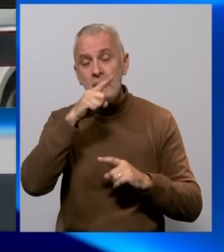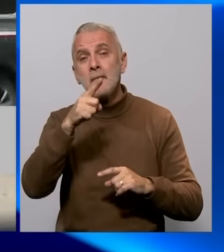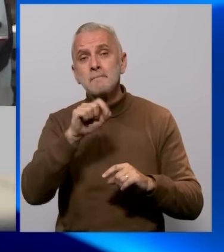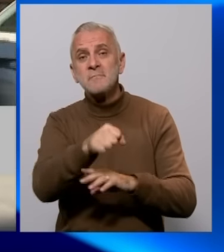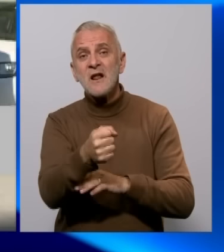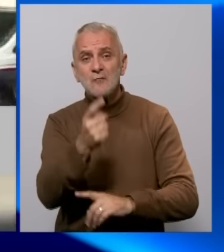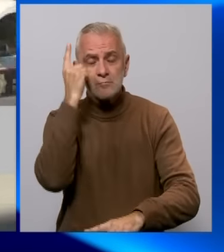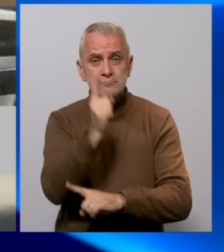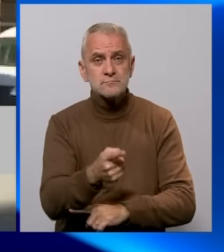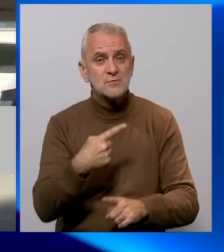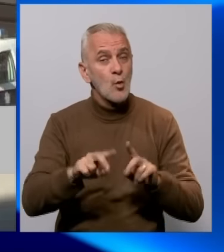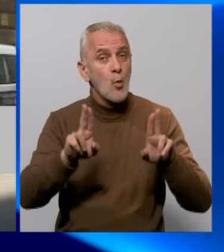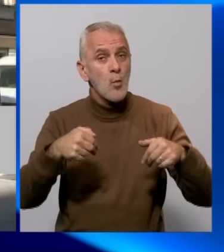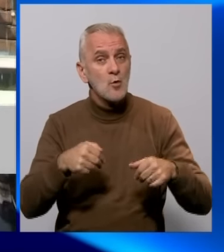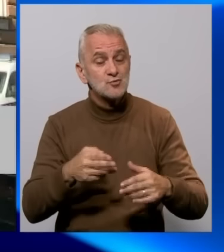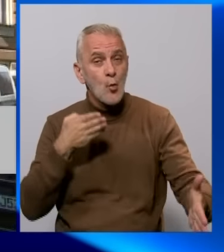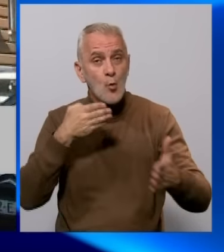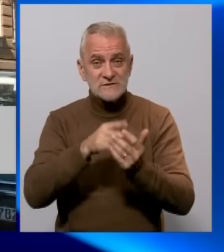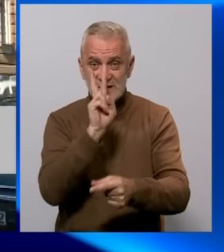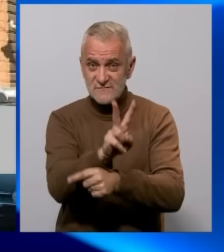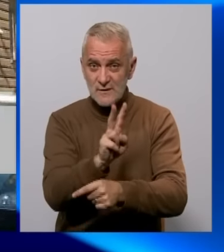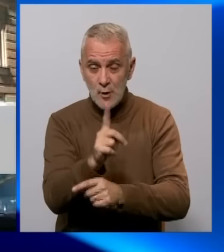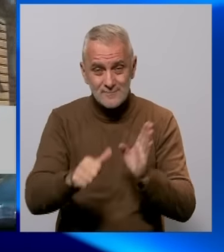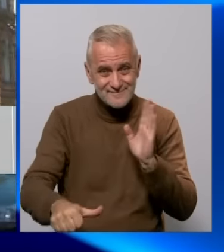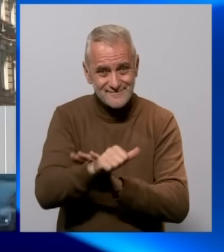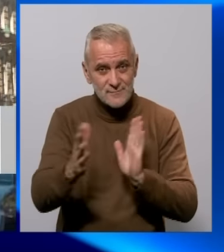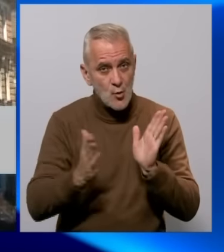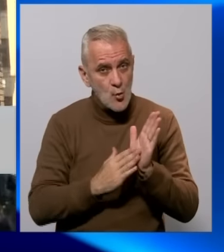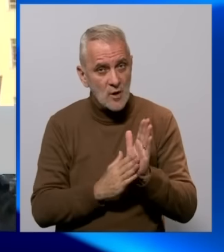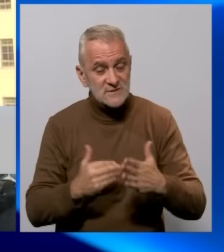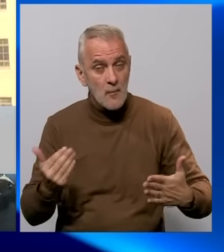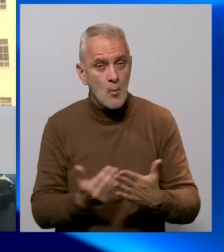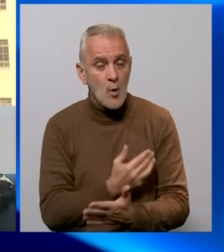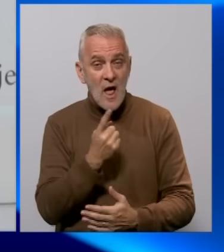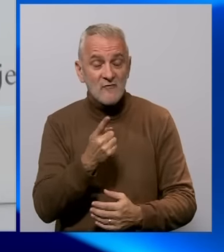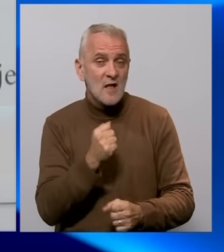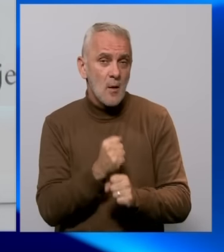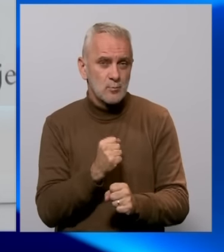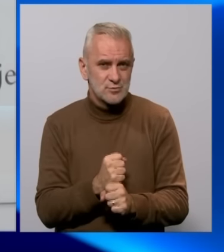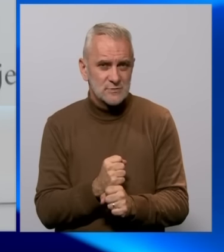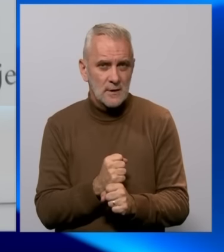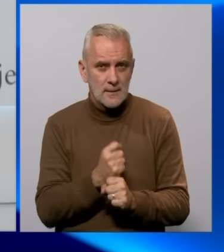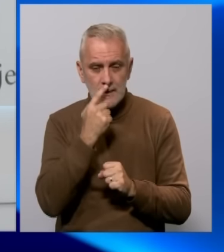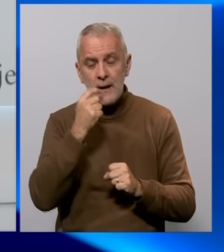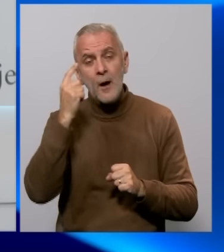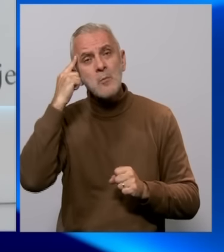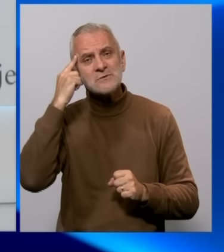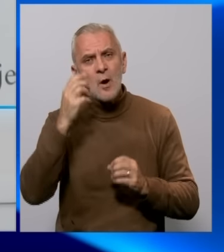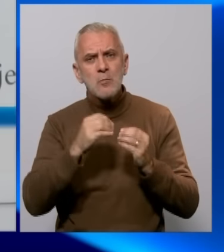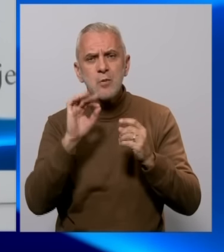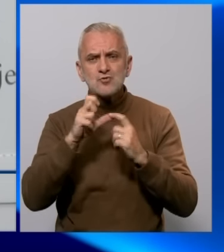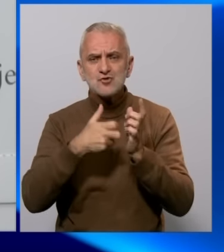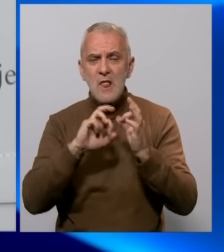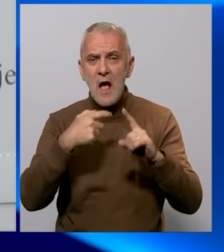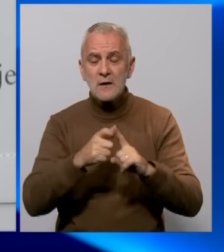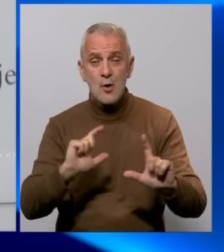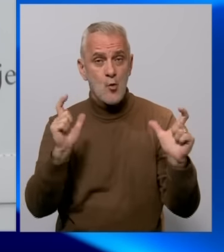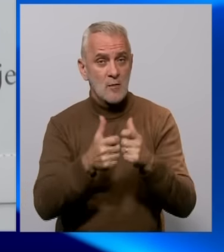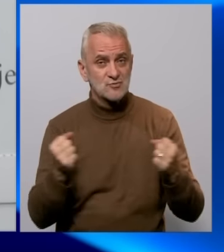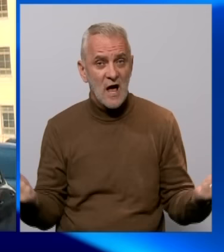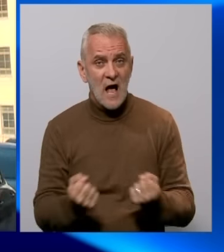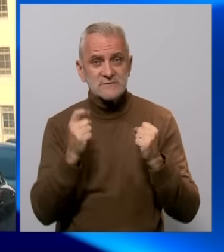mu je određen zbog mogućnosti uticaja na svjedoke, prikrivanja dokaza i ponavljanja krivičnog djela. Podsjetimo, Bošnjak je